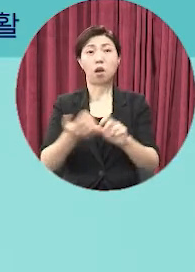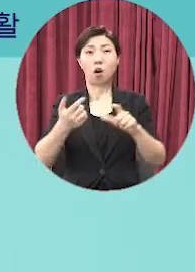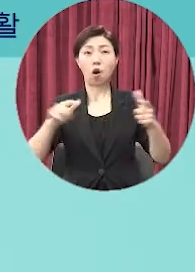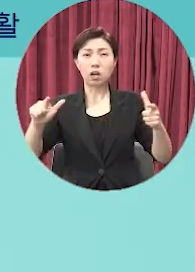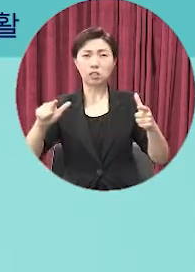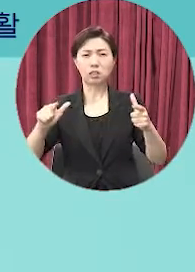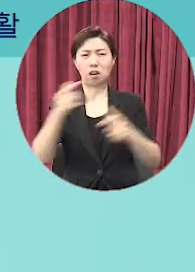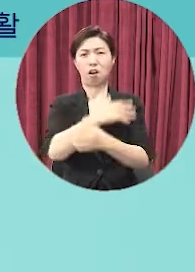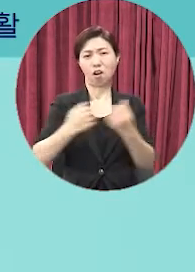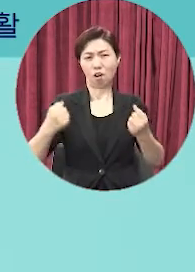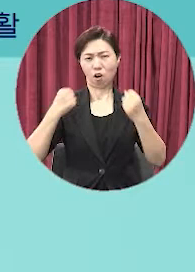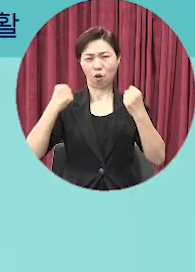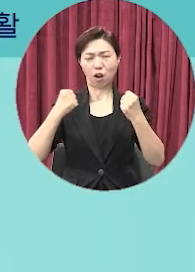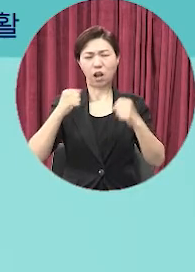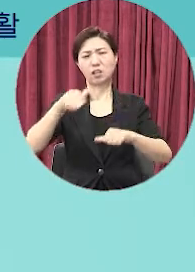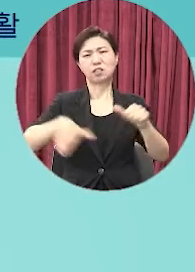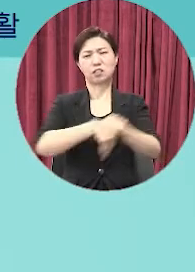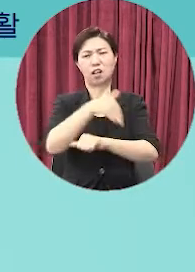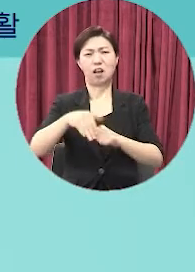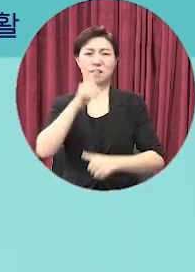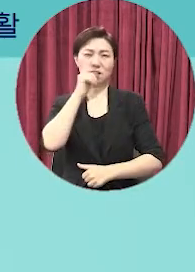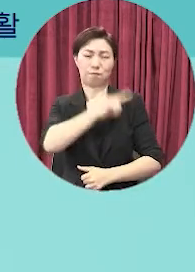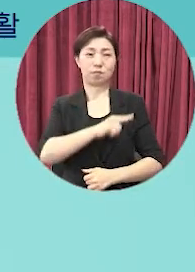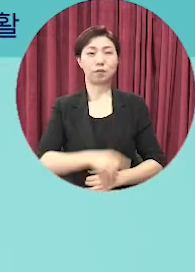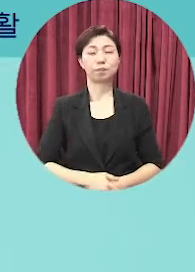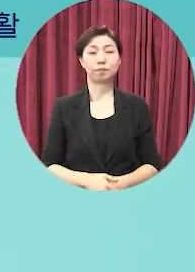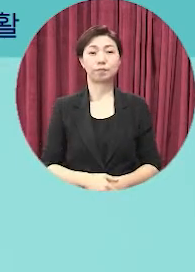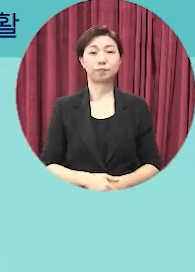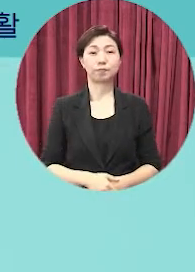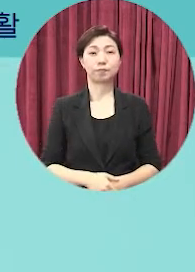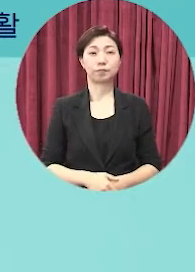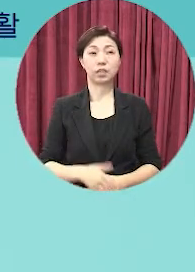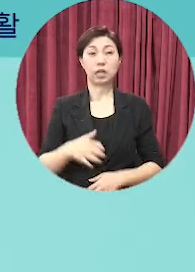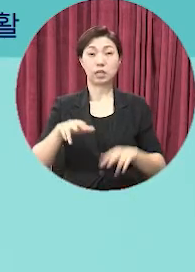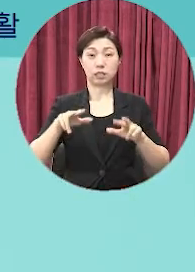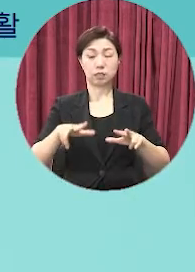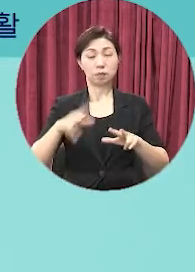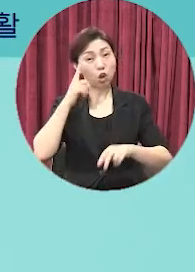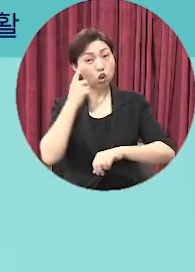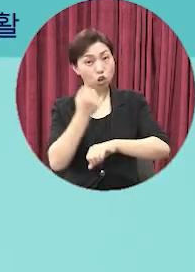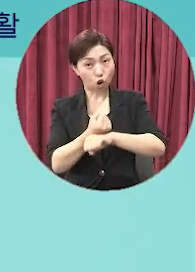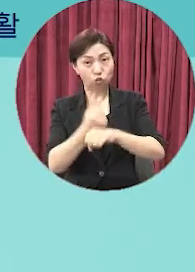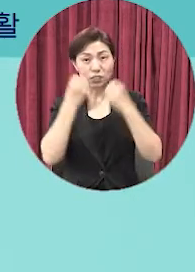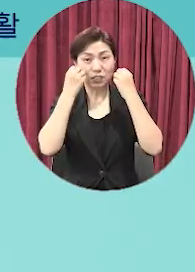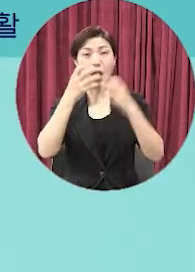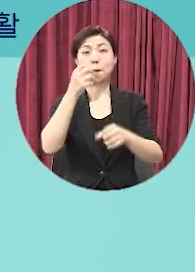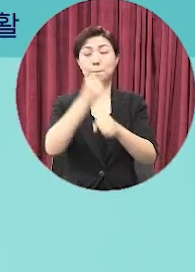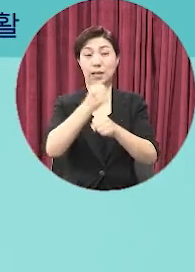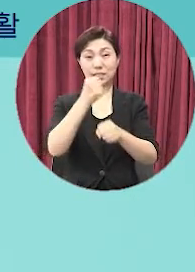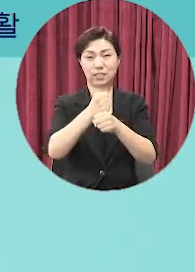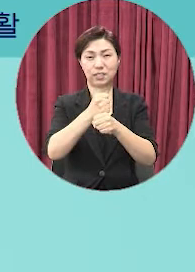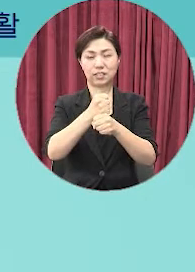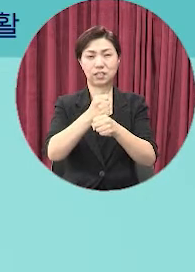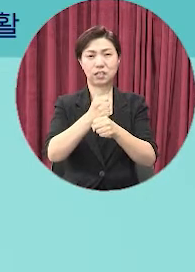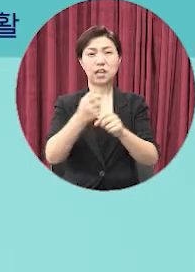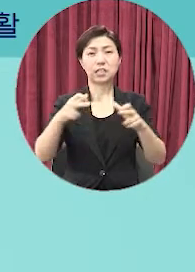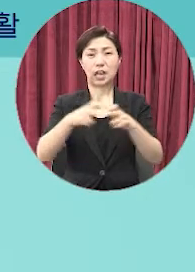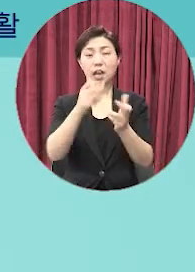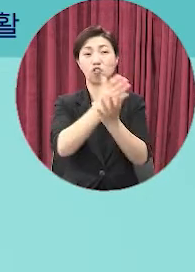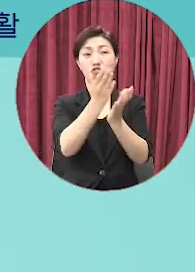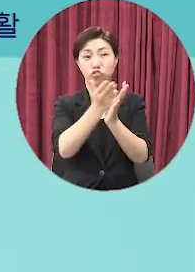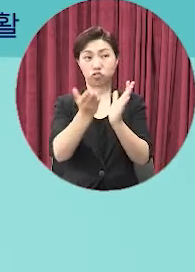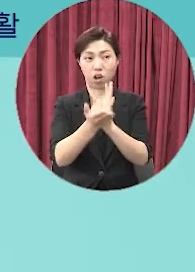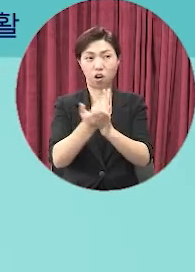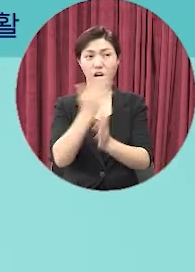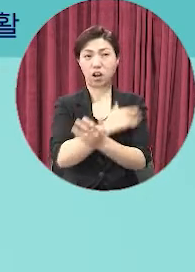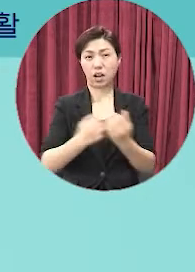건강 악화들이 지속되고 있습니다. 본 연구 개발의 목표는 장애 유형별 지역사회 비대면